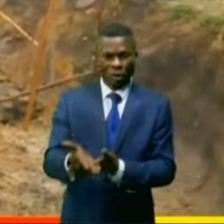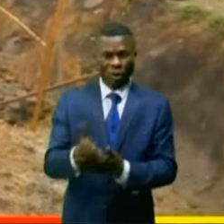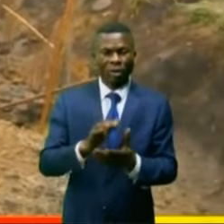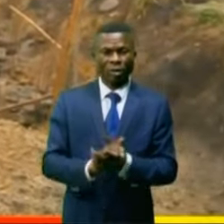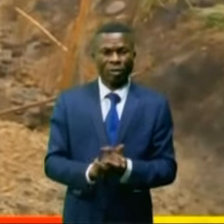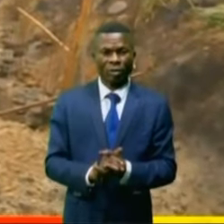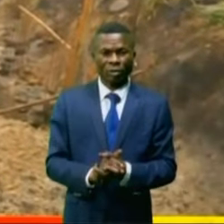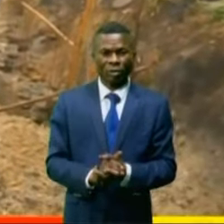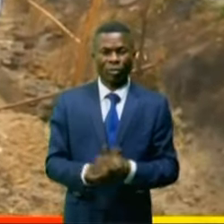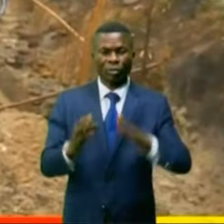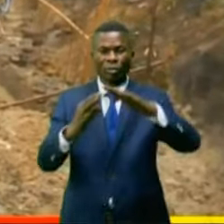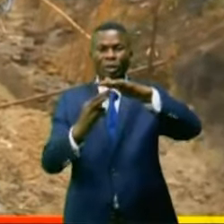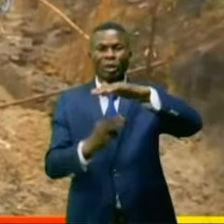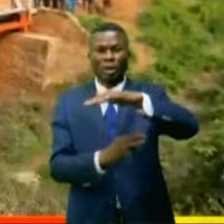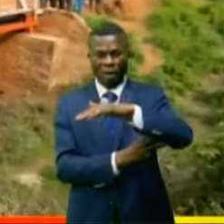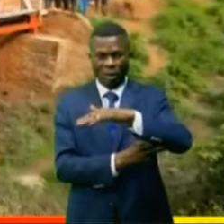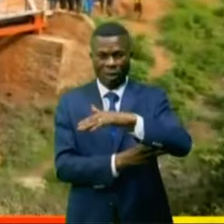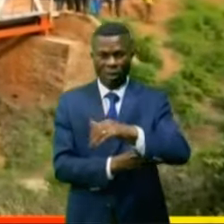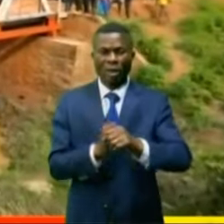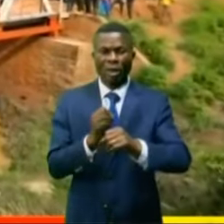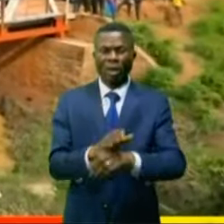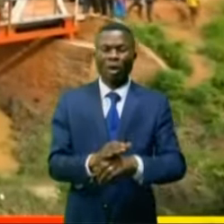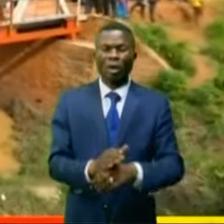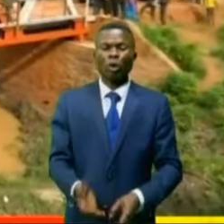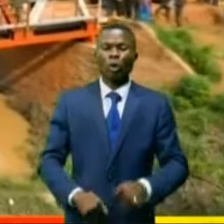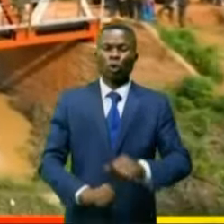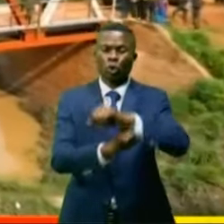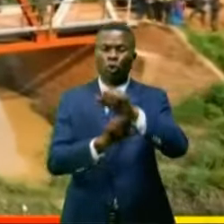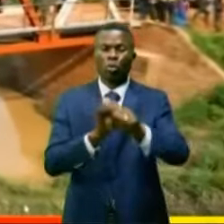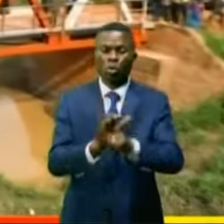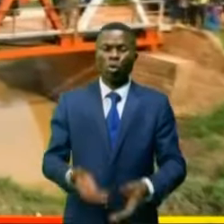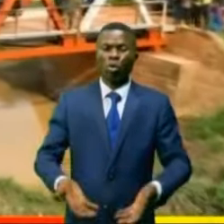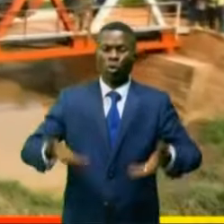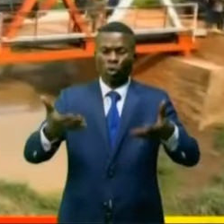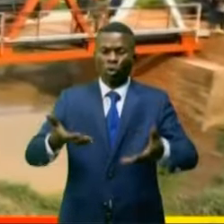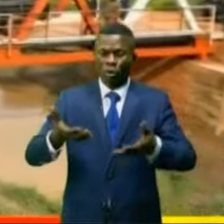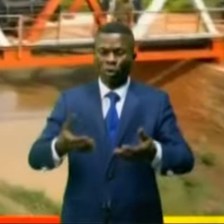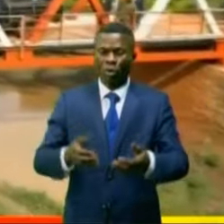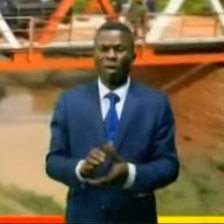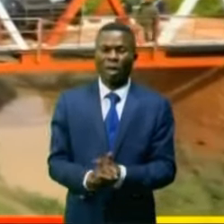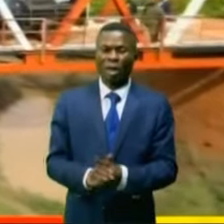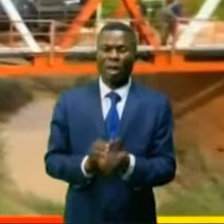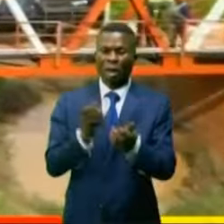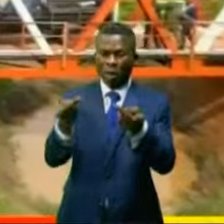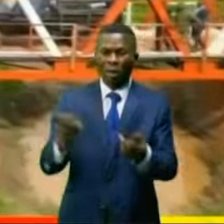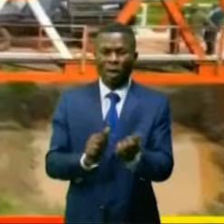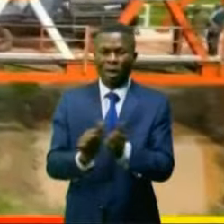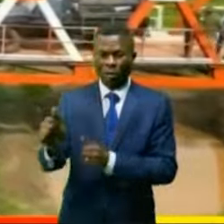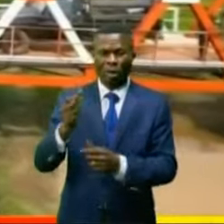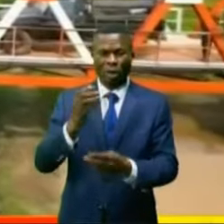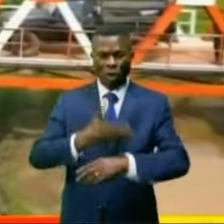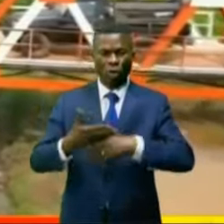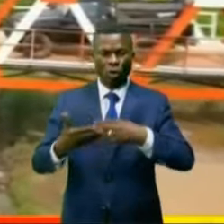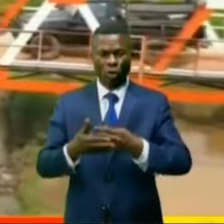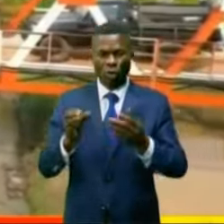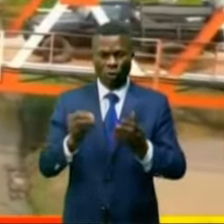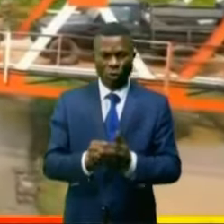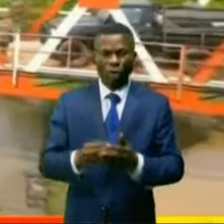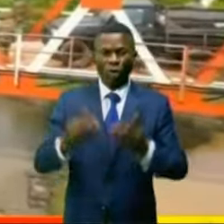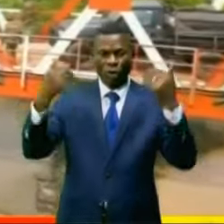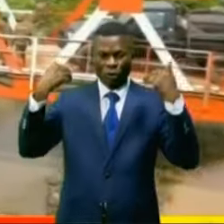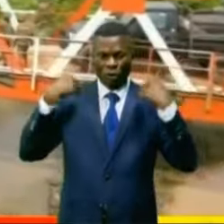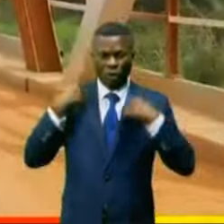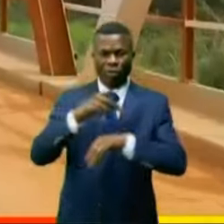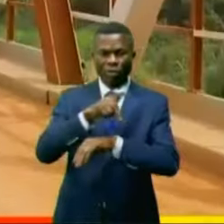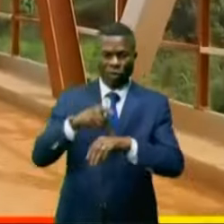sera à même de supporter 45 tonnes. Plusieurs passerelles ont déjà été construites, reconstruites par l'administration